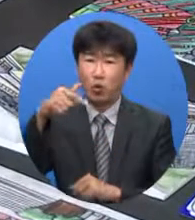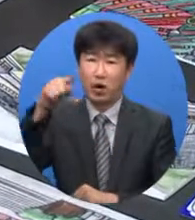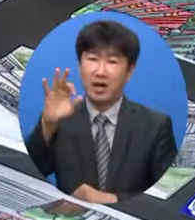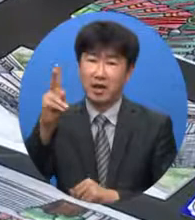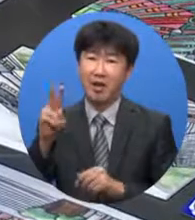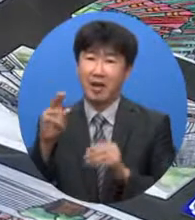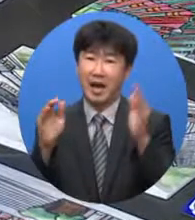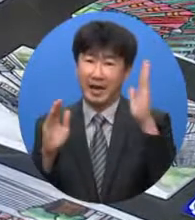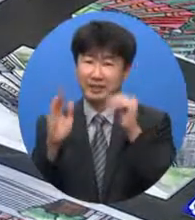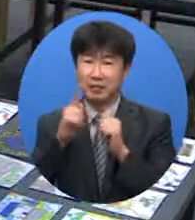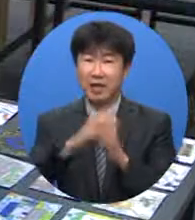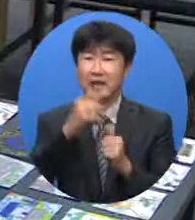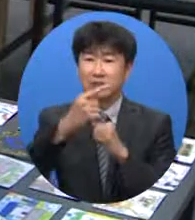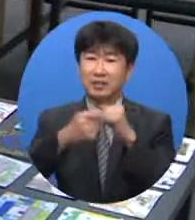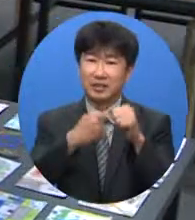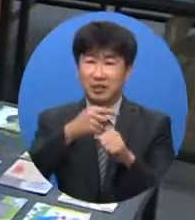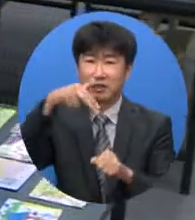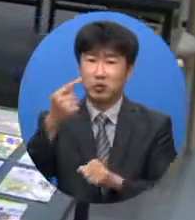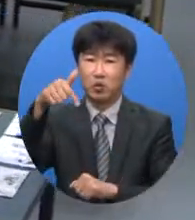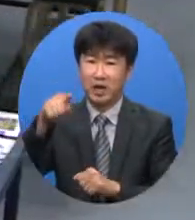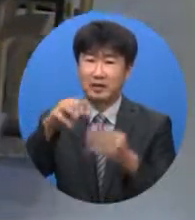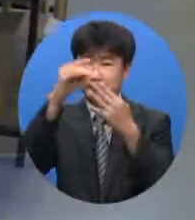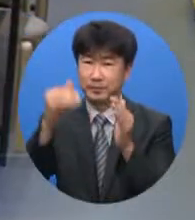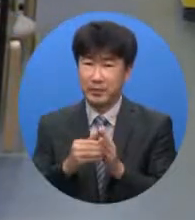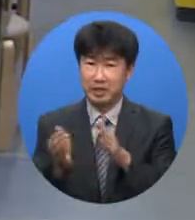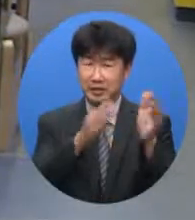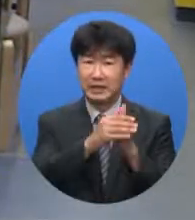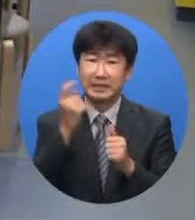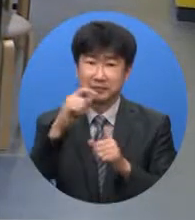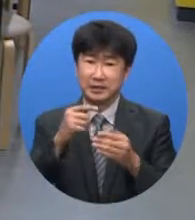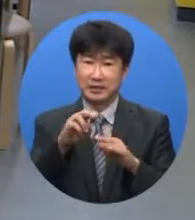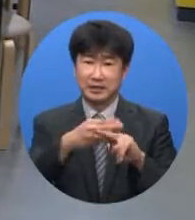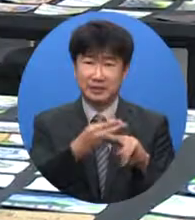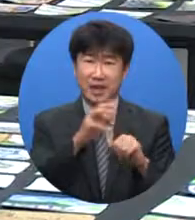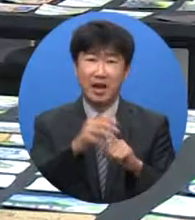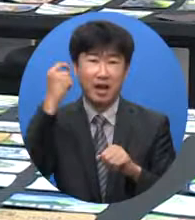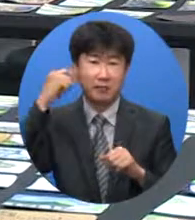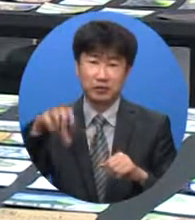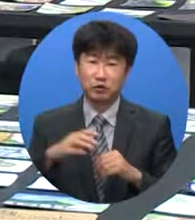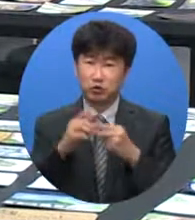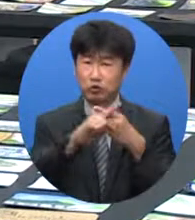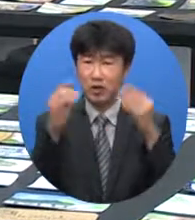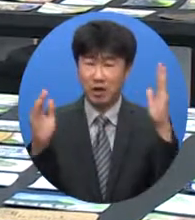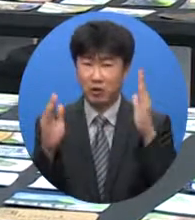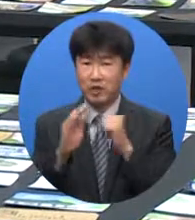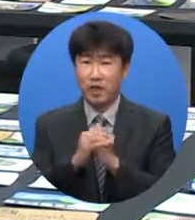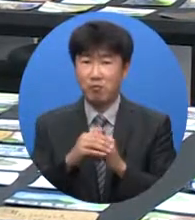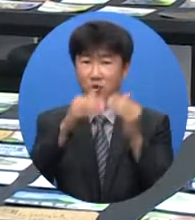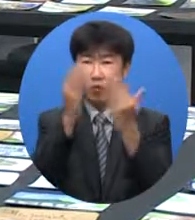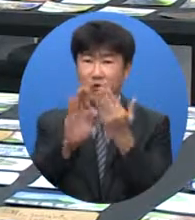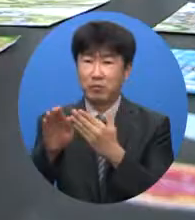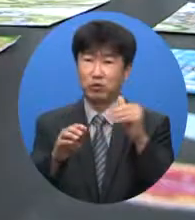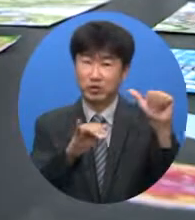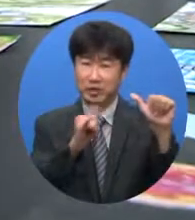정일여자중학교 조가영 학생이 출품한 천년의 조각이 선정됐습니다. 또 금상에는 합천중학교 주도원 학생의 연화문